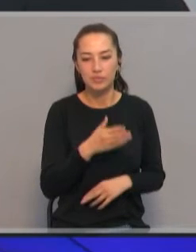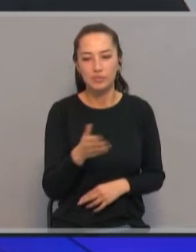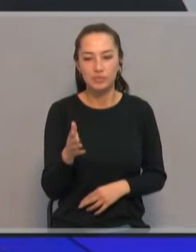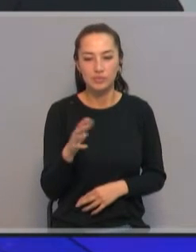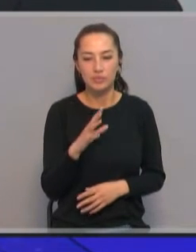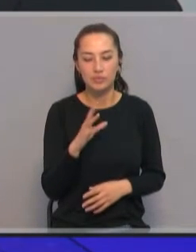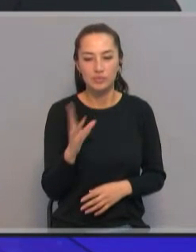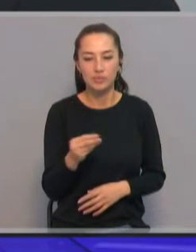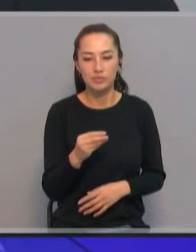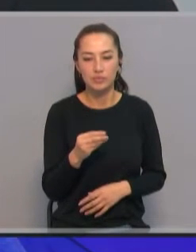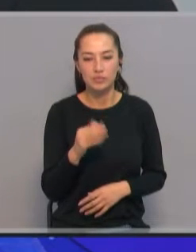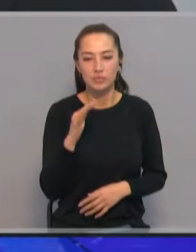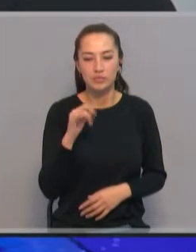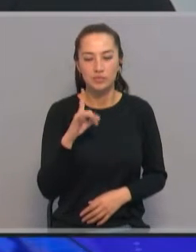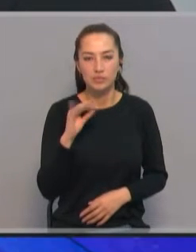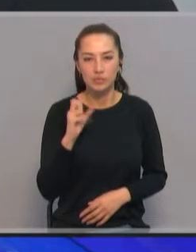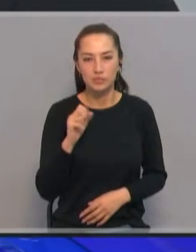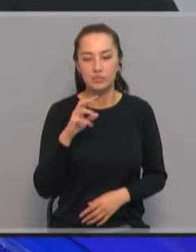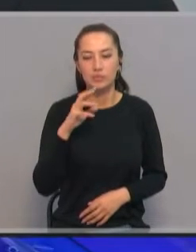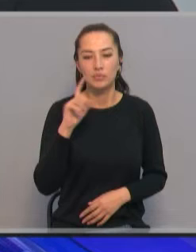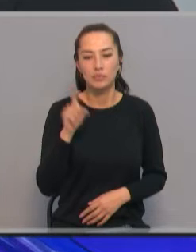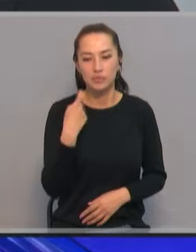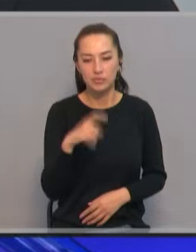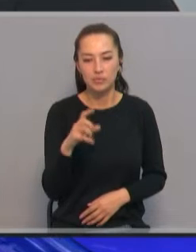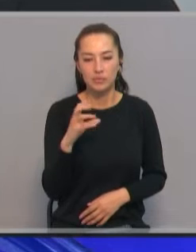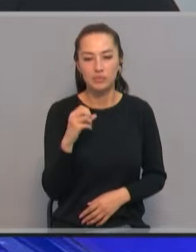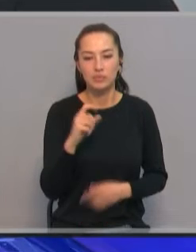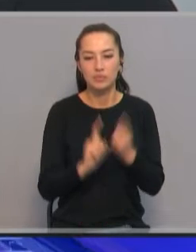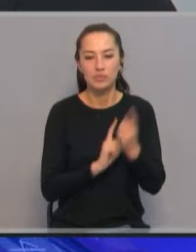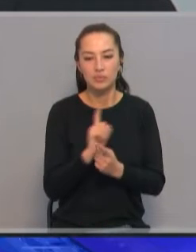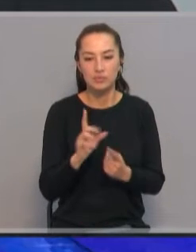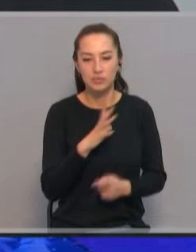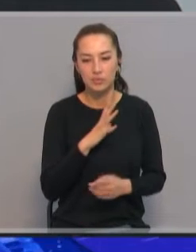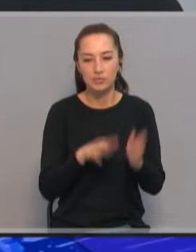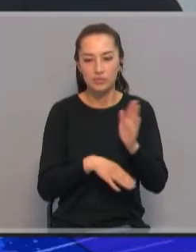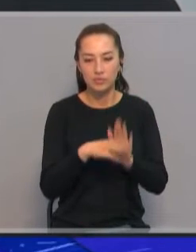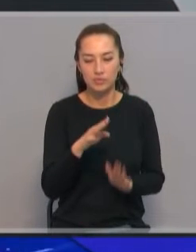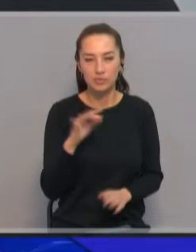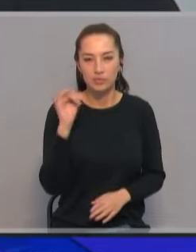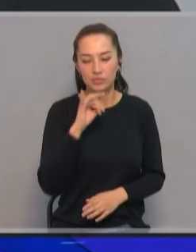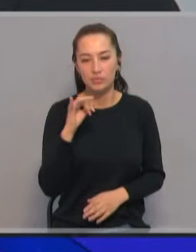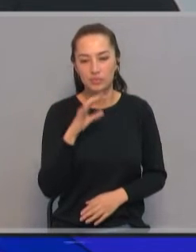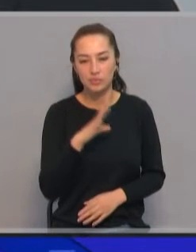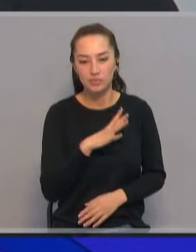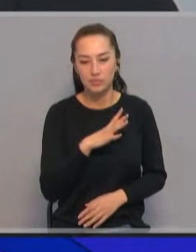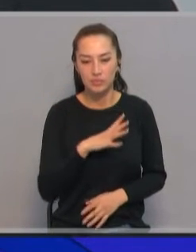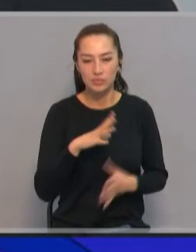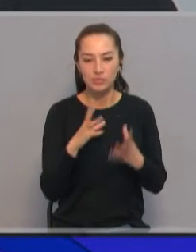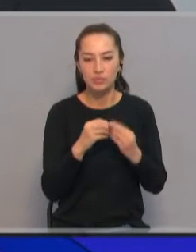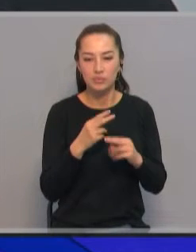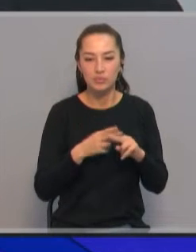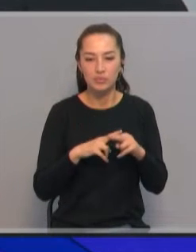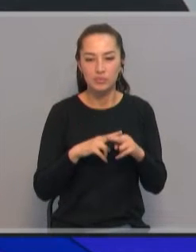барлығы физикалық, механикалық, химиялық өзгерістерге ұшырайды, немесе табиғи ескіреді. Бұл